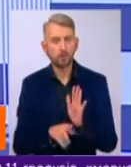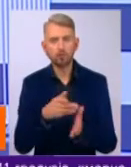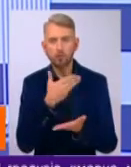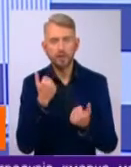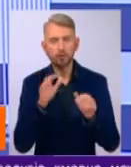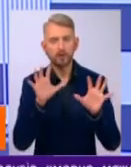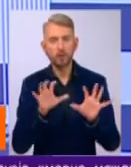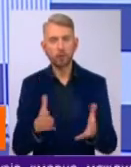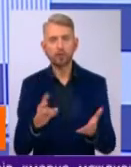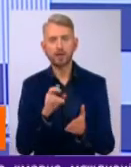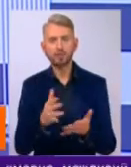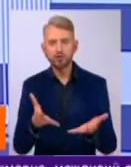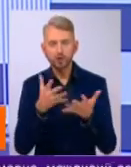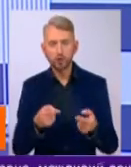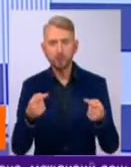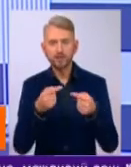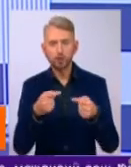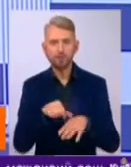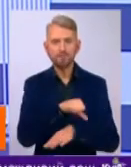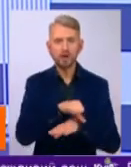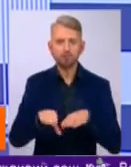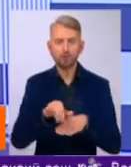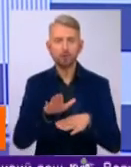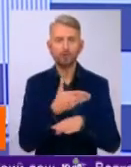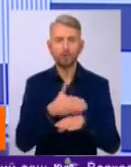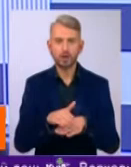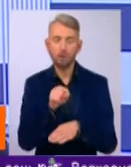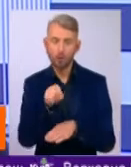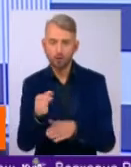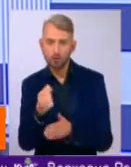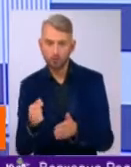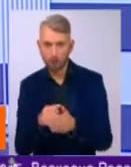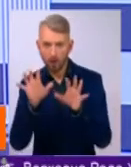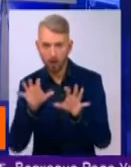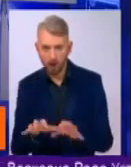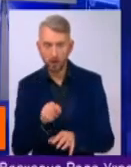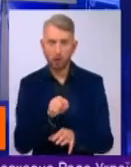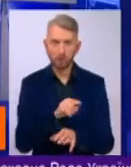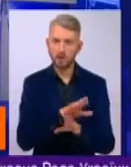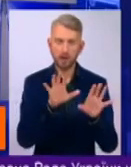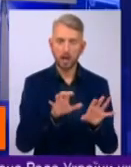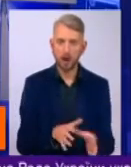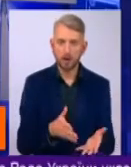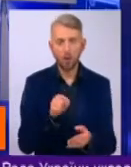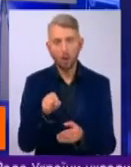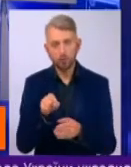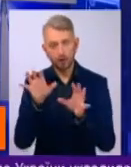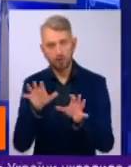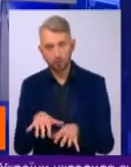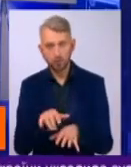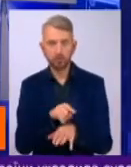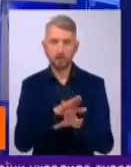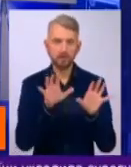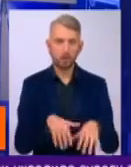існує закону, який би чітко встановив межу і розподілив. Оця зброя легальна, а оця нелегальна. Оця законна і